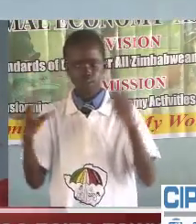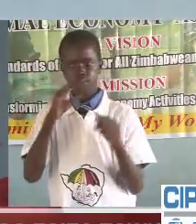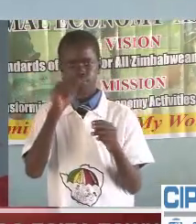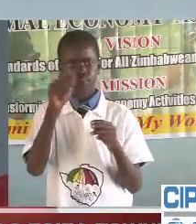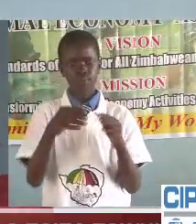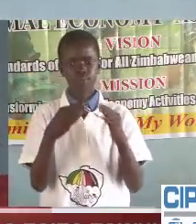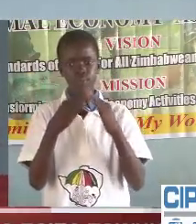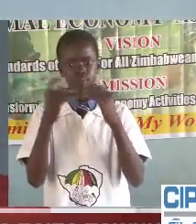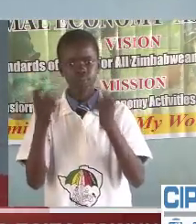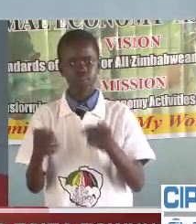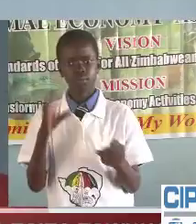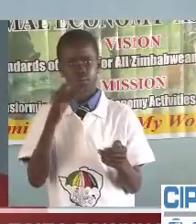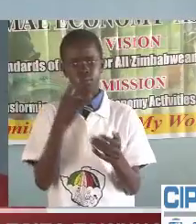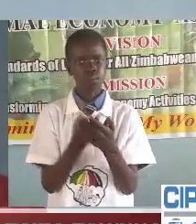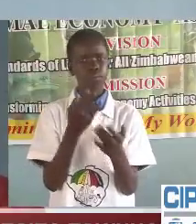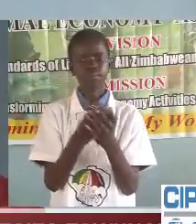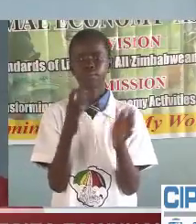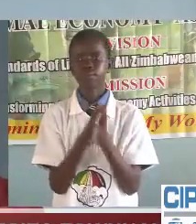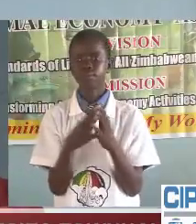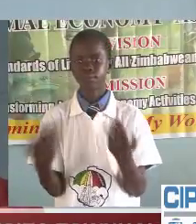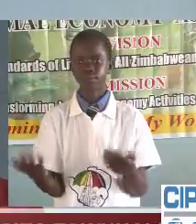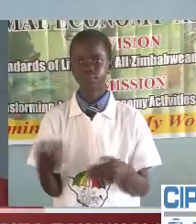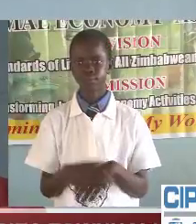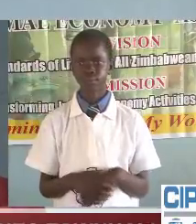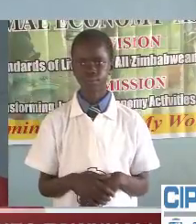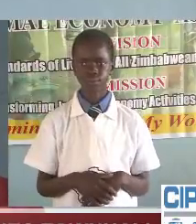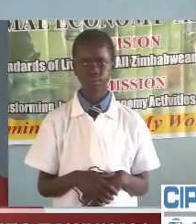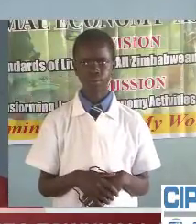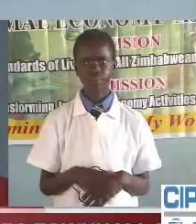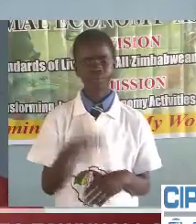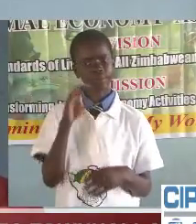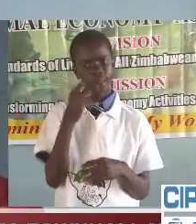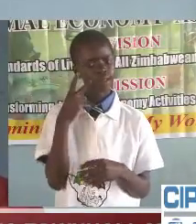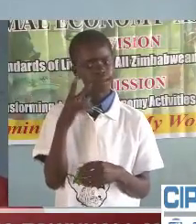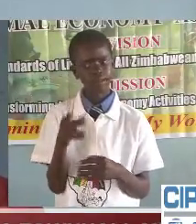munhu anokwanisa kumubatsira, muvabatsira